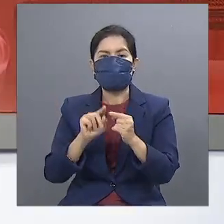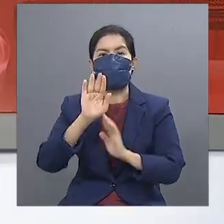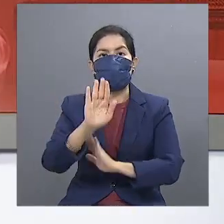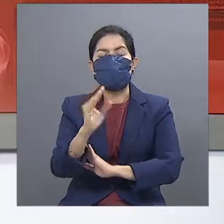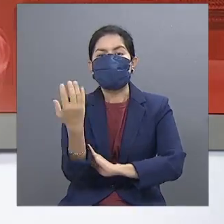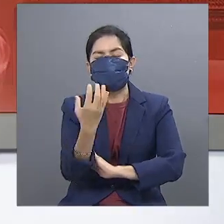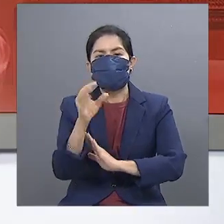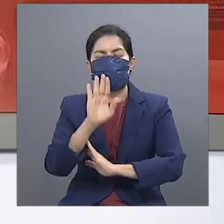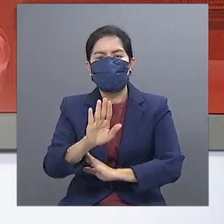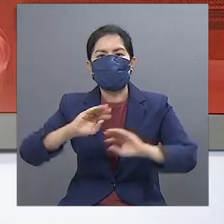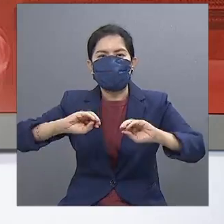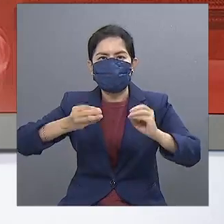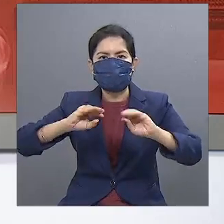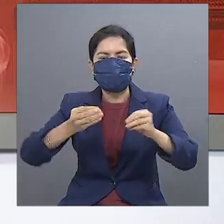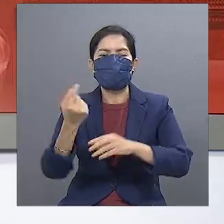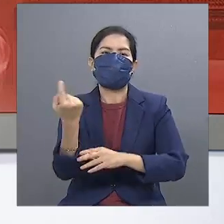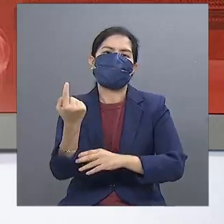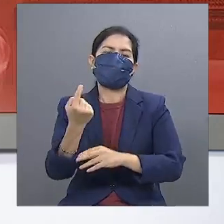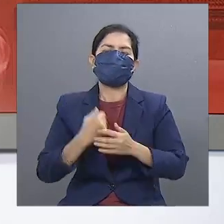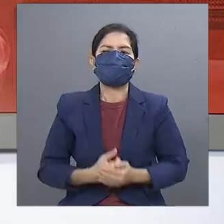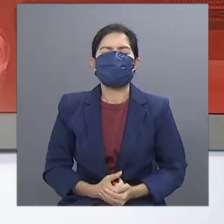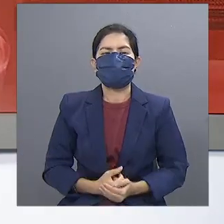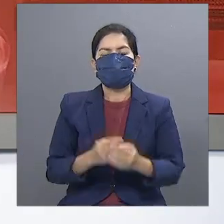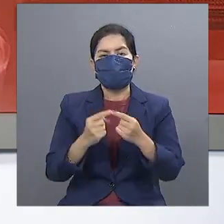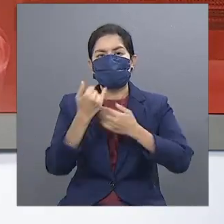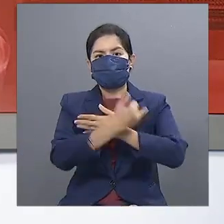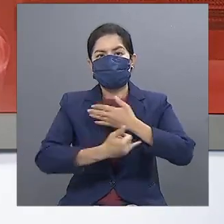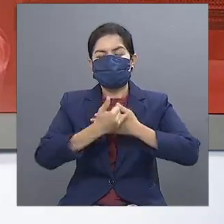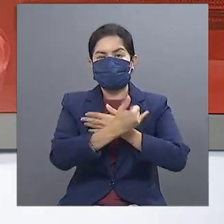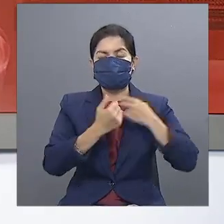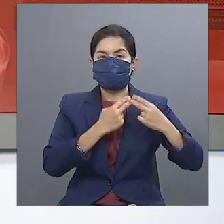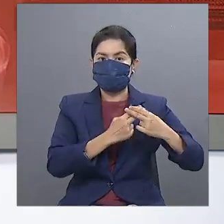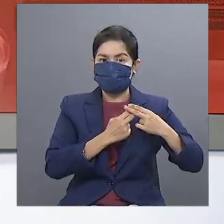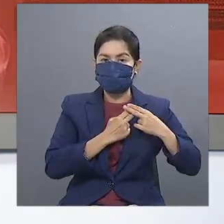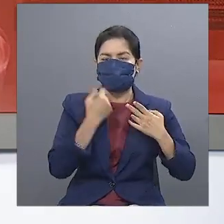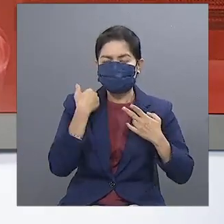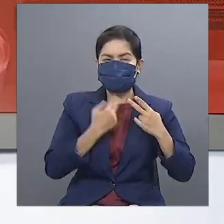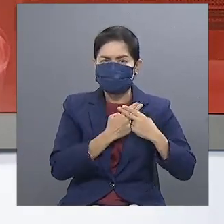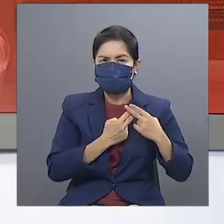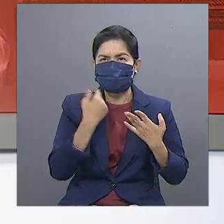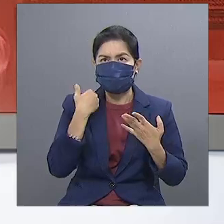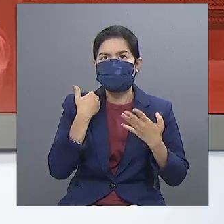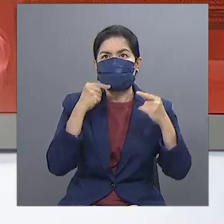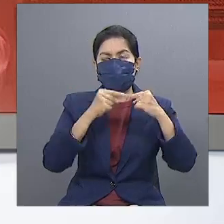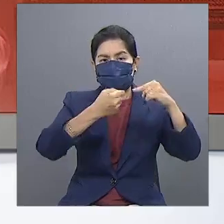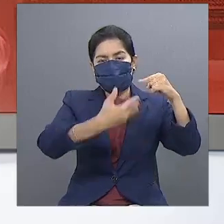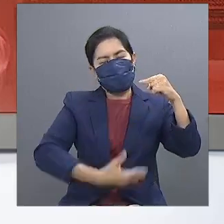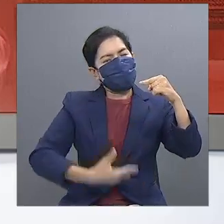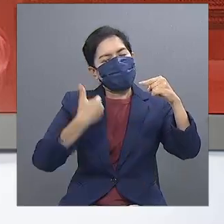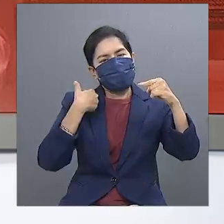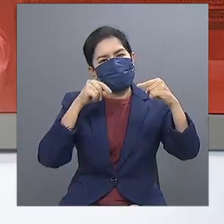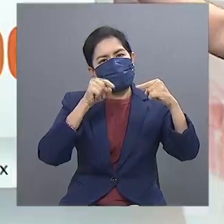ดังนั้นจึงไม่น่าแปลกใจนะคะที่สวิตเซอร์แลนด์จะถูกจัดให้ไปอยู่ในอันดับท้ายตารางคะแนนควบคุมยาสูบในยุโรปค่ะ